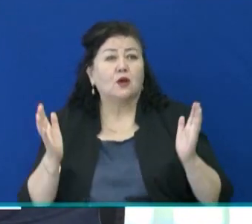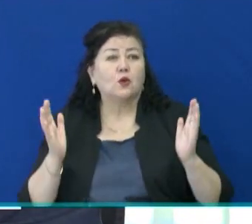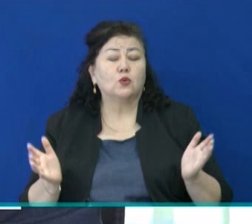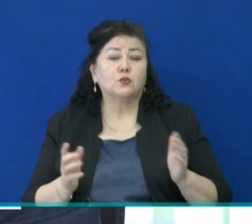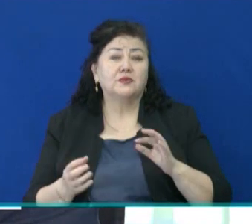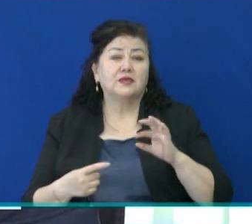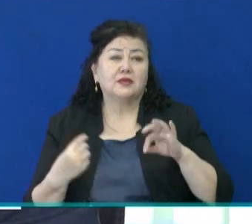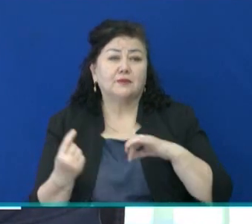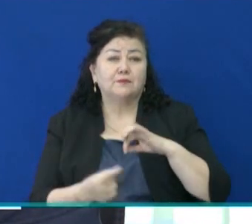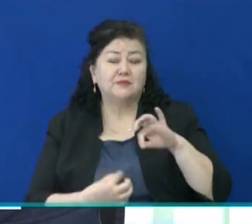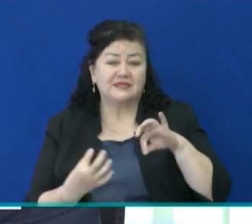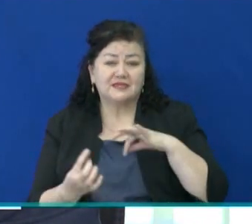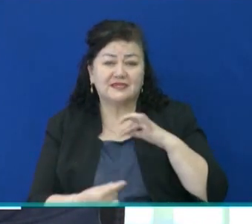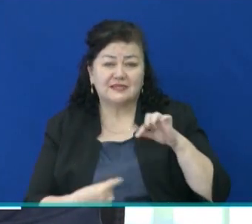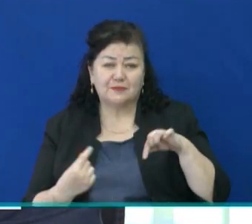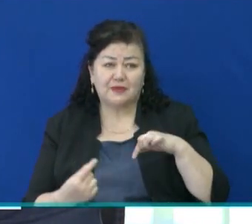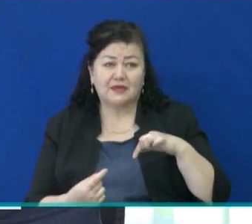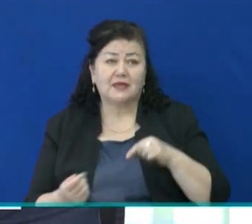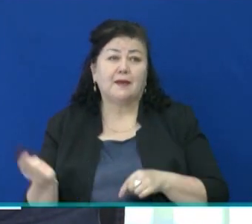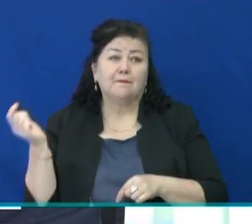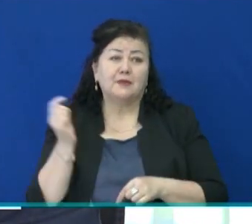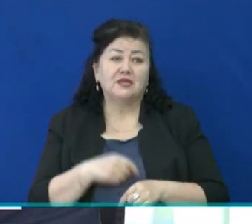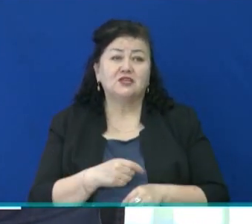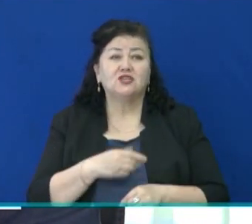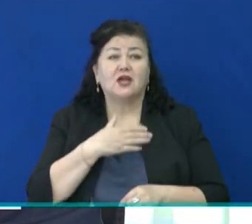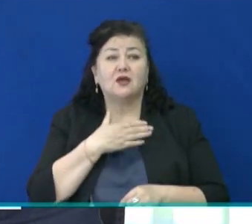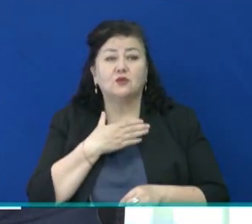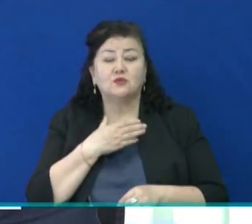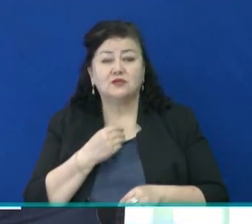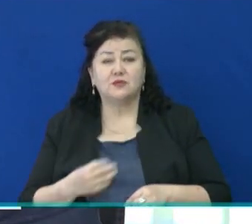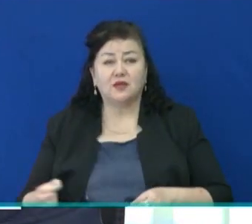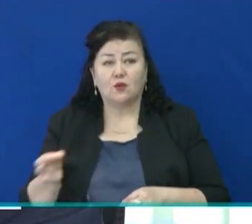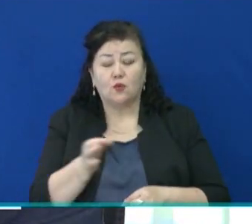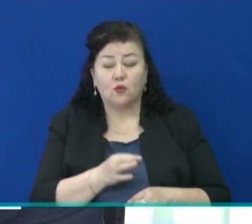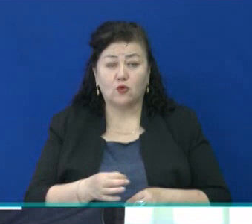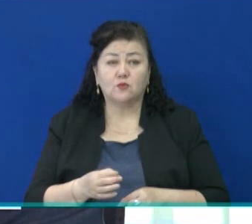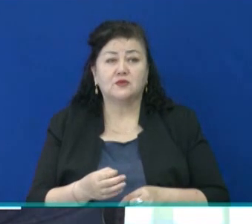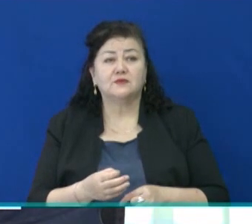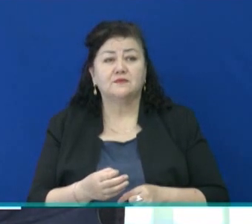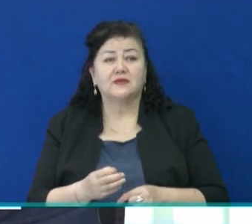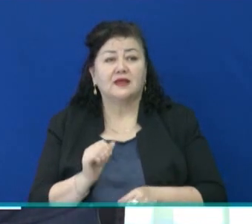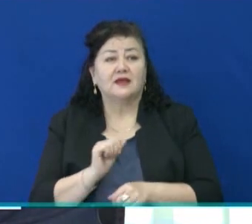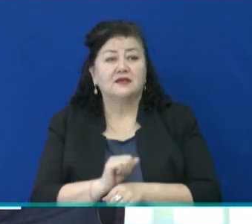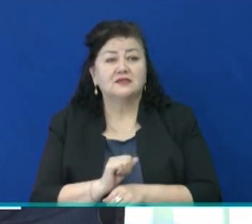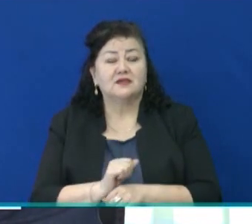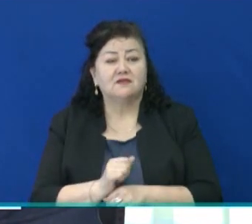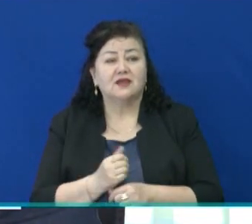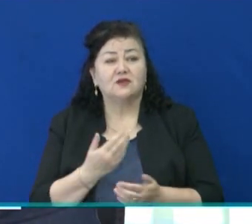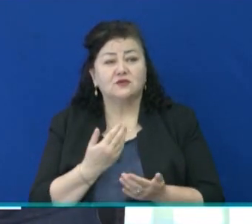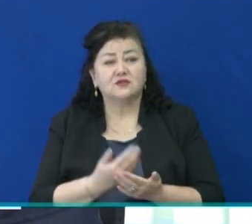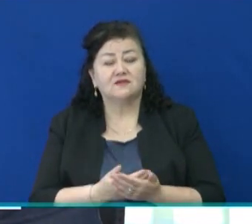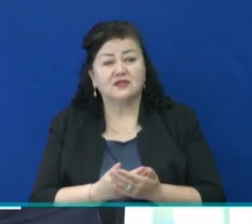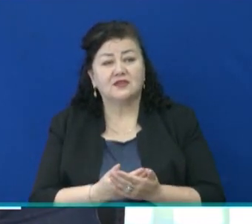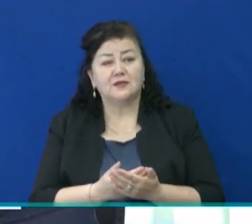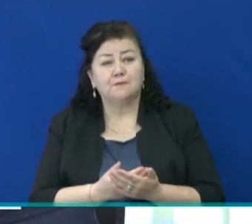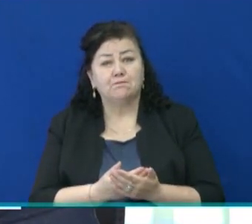кәсіпкерлеріміз, инвесторларымыз осы облысқа келіп қазір уақытта өздерінің осы облыстарында белгілі бір із қалдырып жатқан сәттері бар.